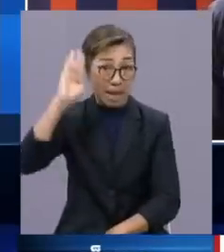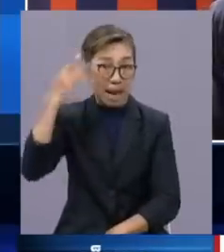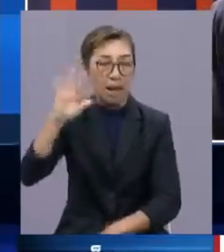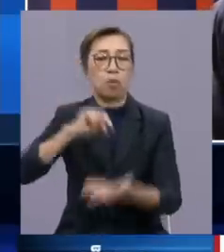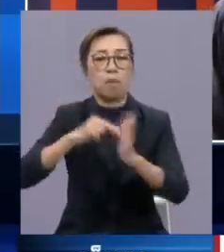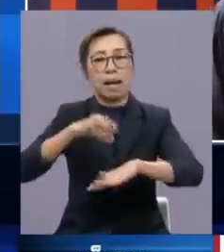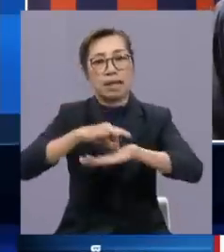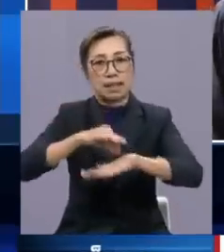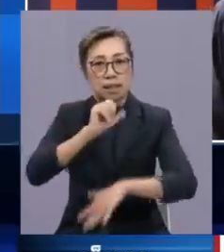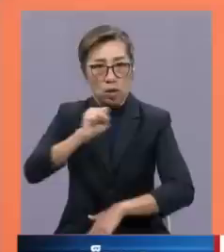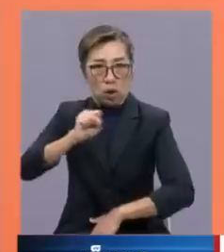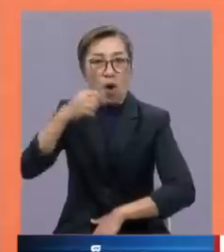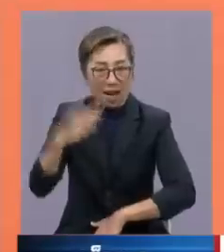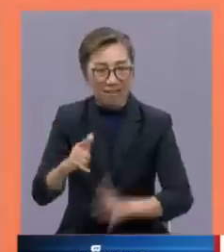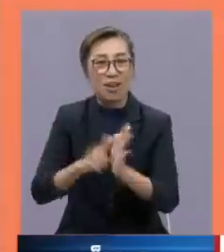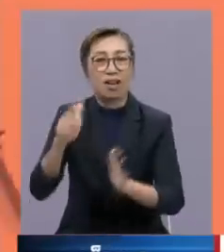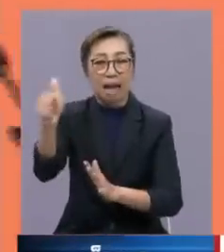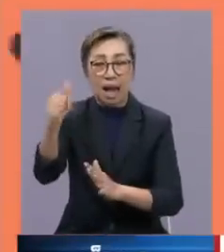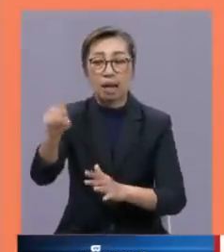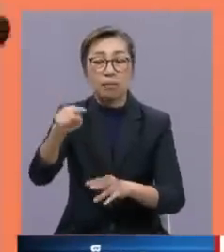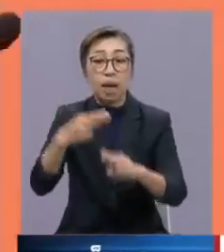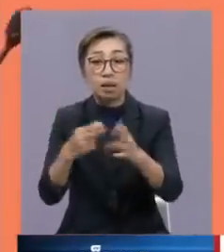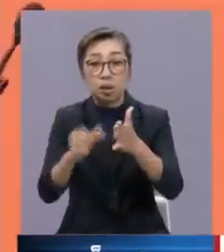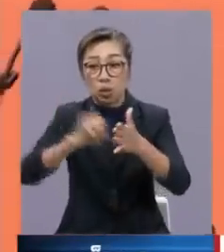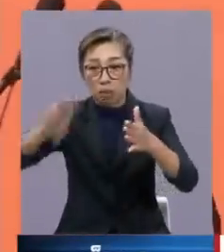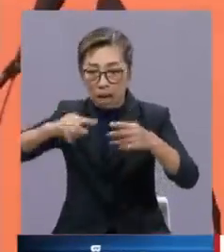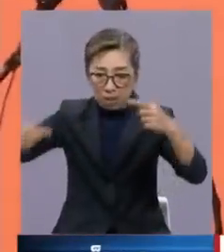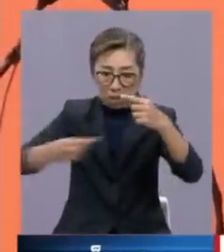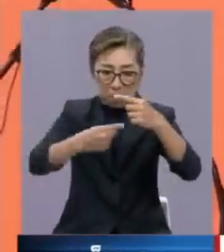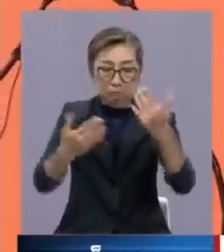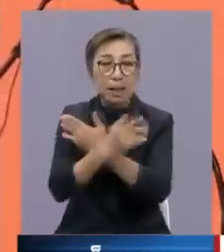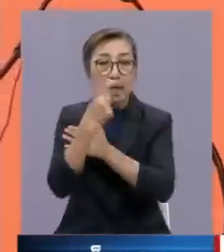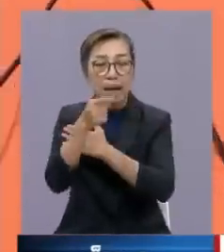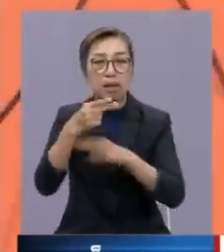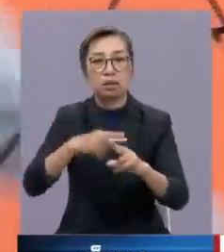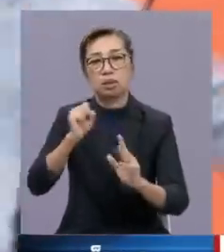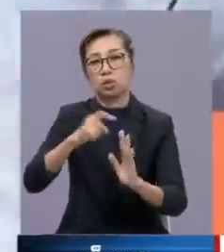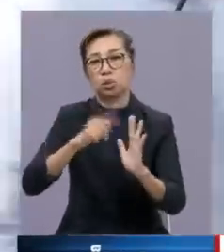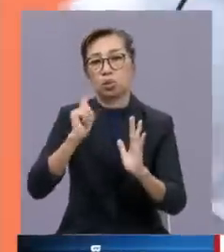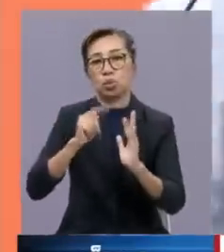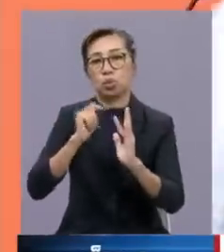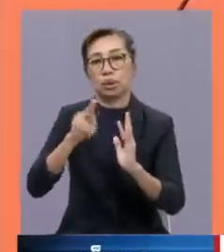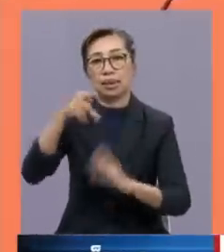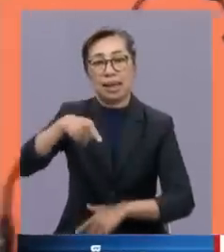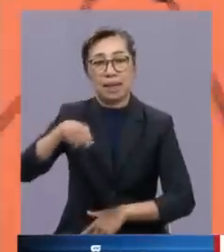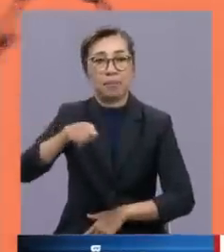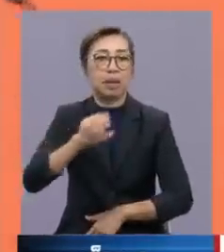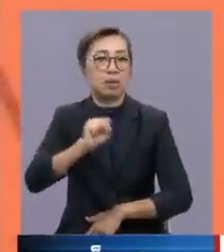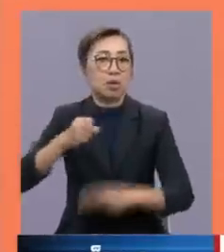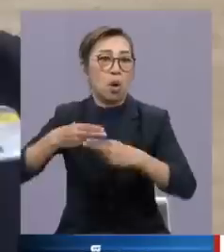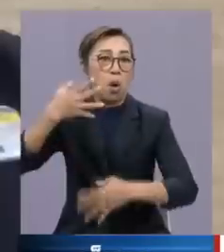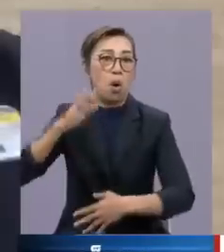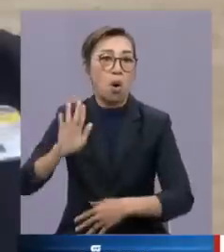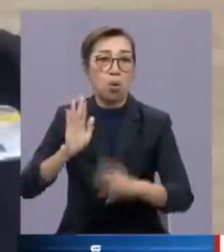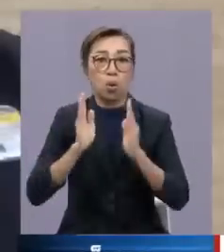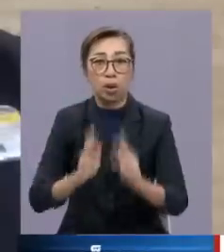ซึ่งส.ส.ที่จะเลื่อนลำดับมาแทนคุณณัฐิพัฒน์ก็คือคุณสุเทพอู่อ้นนะฮะผู้สมัครสสบัญชีรายชื่